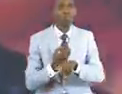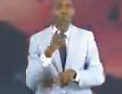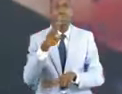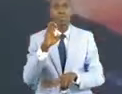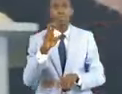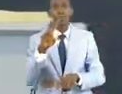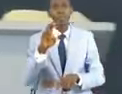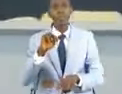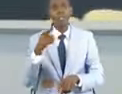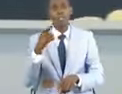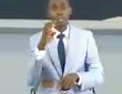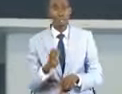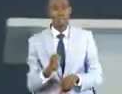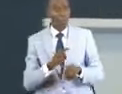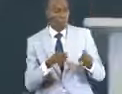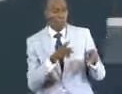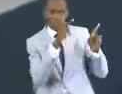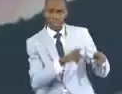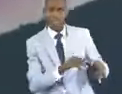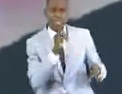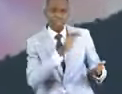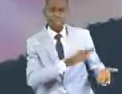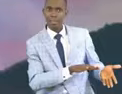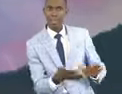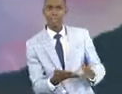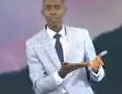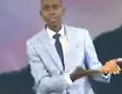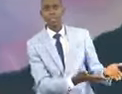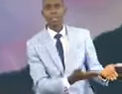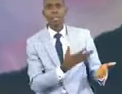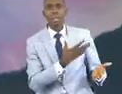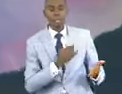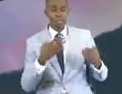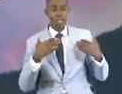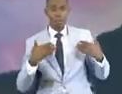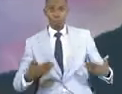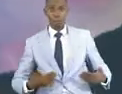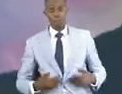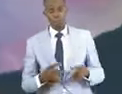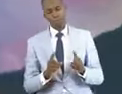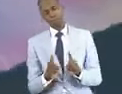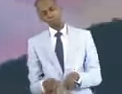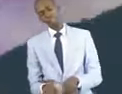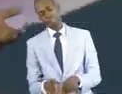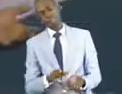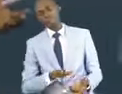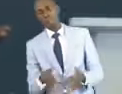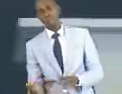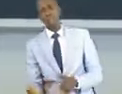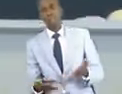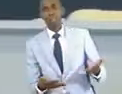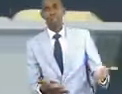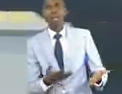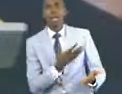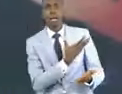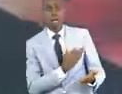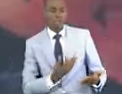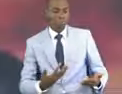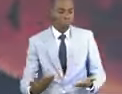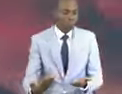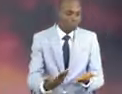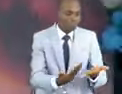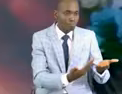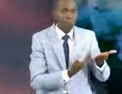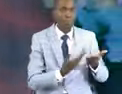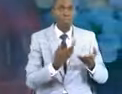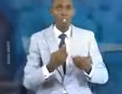gwara gị lee nwoke ahụ, ọ nwụwo. Ugbu a ụmụnna wee buru ya na-aga n'ọba ozu, ewere buru